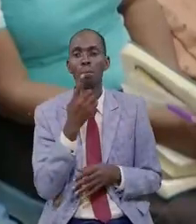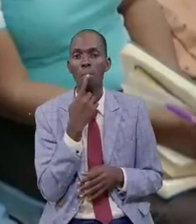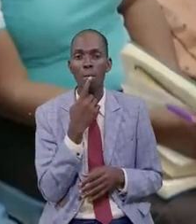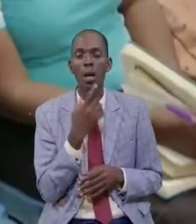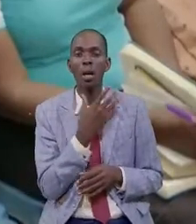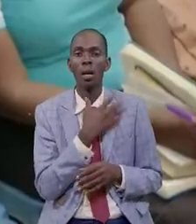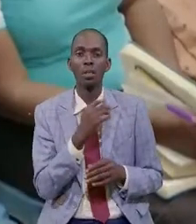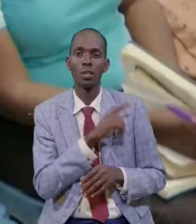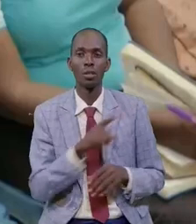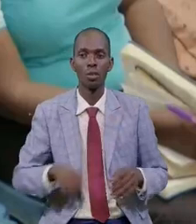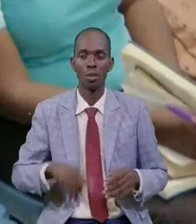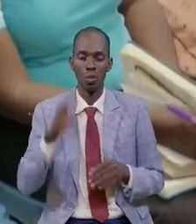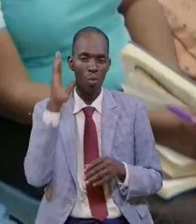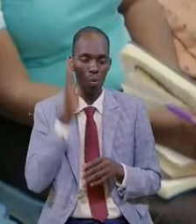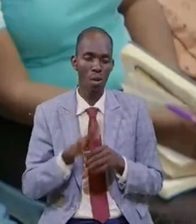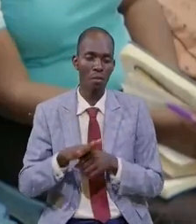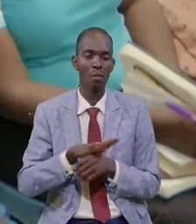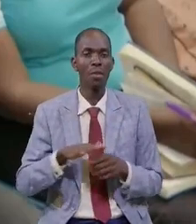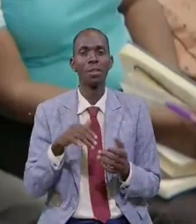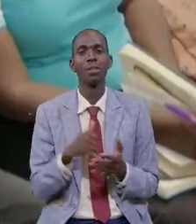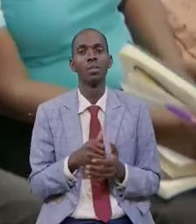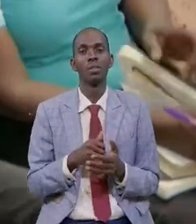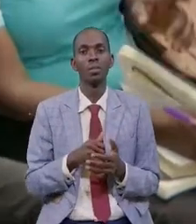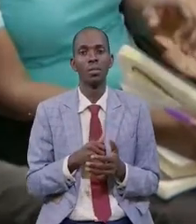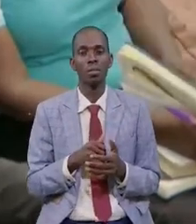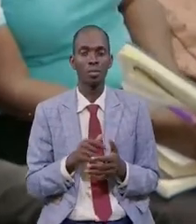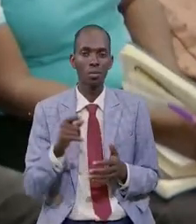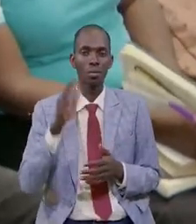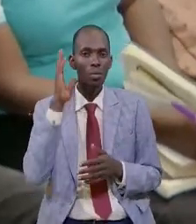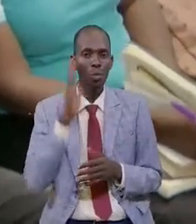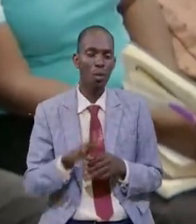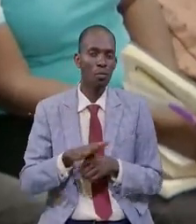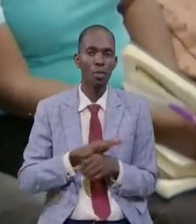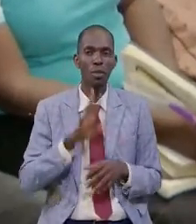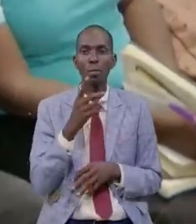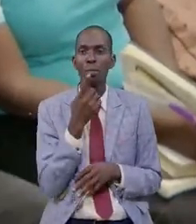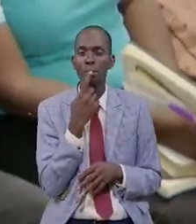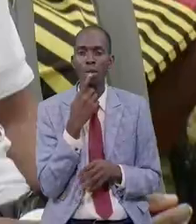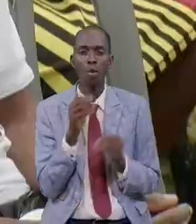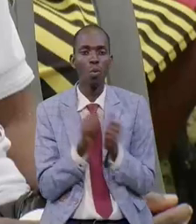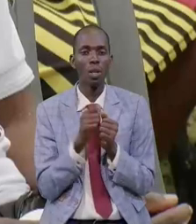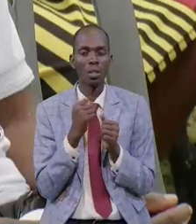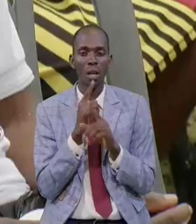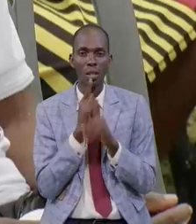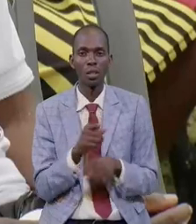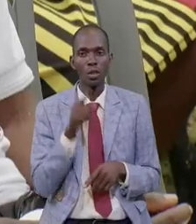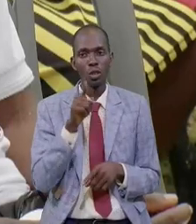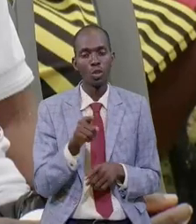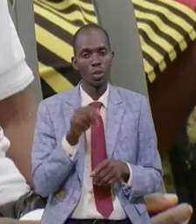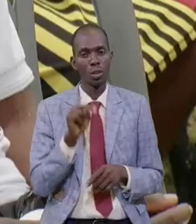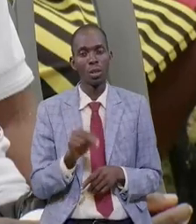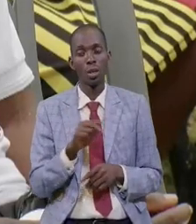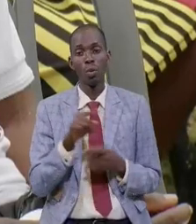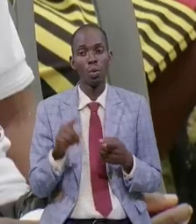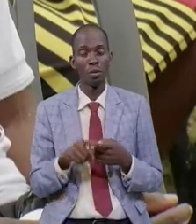sagesse de révélation il remplira ta bouche l'exaucement que nous cherchant et quand il a